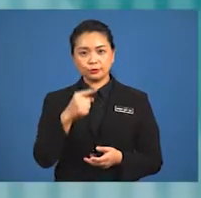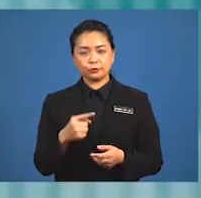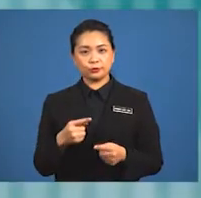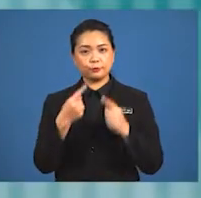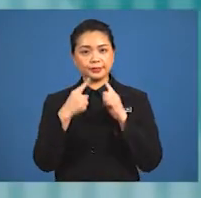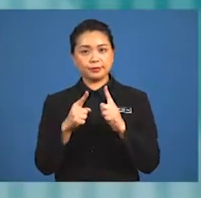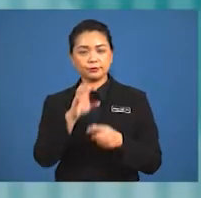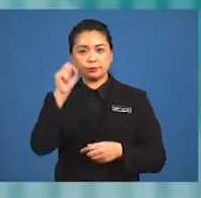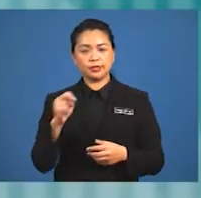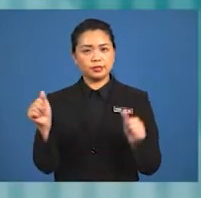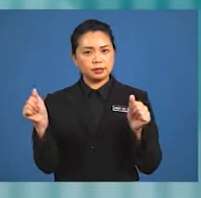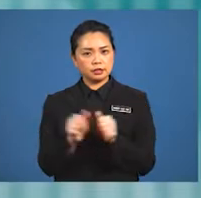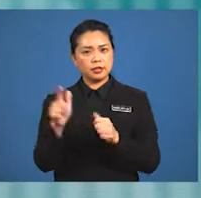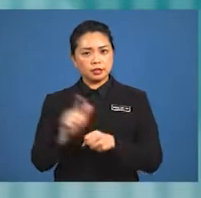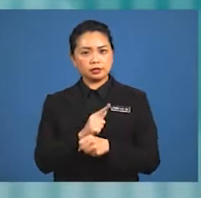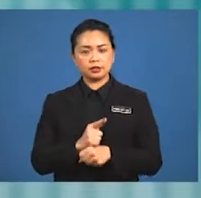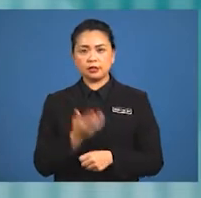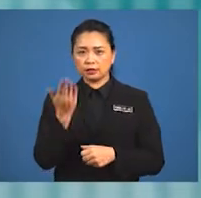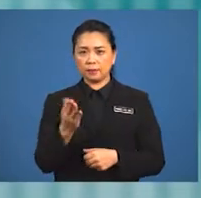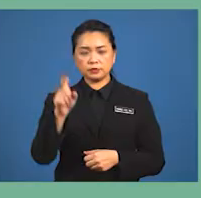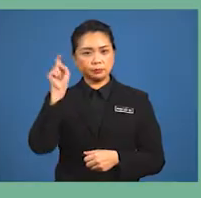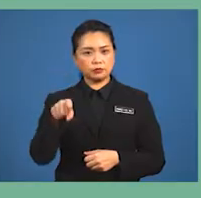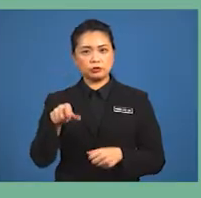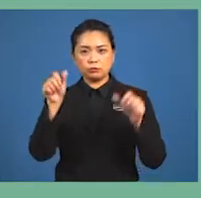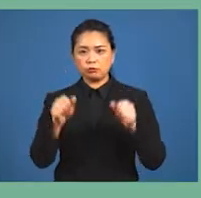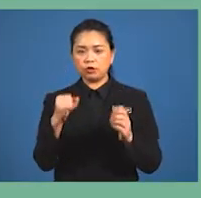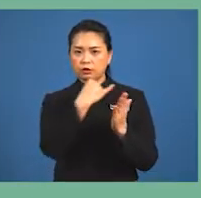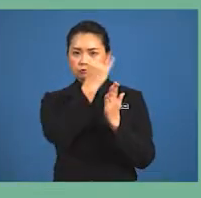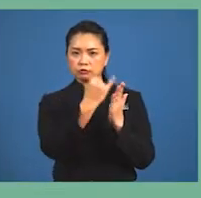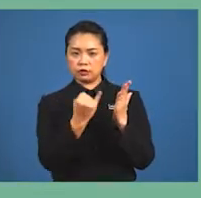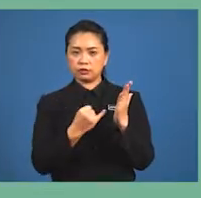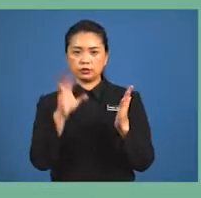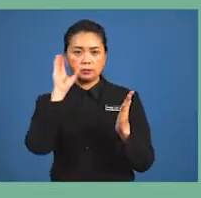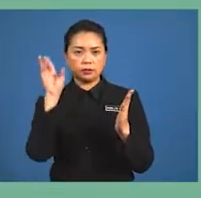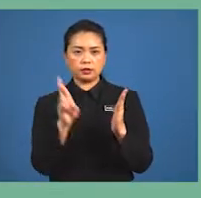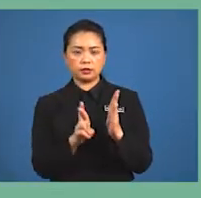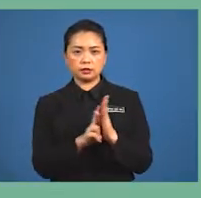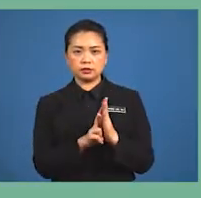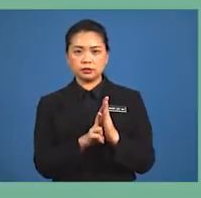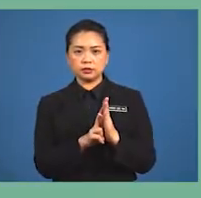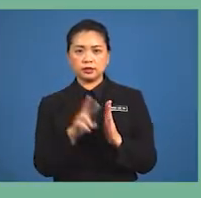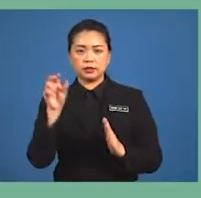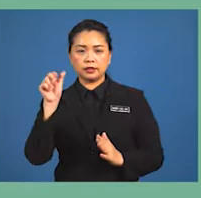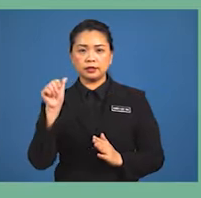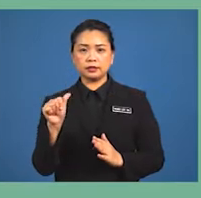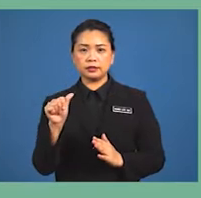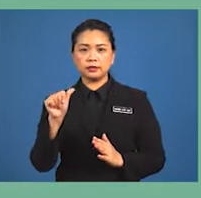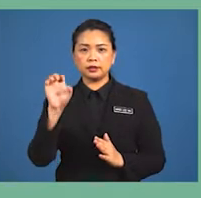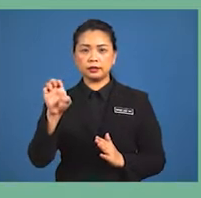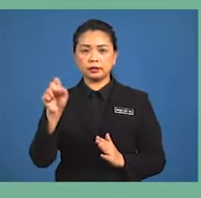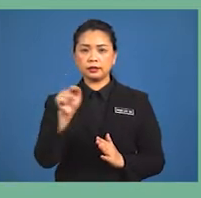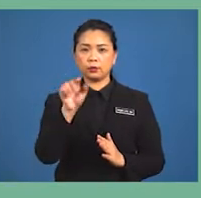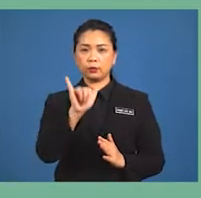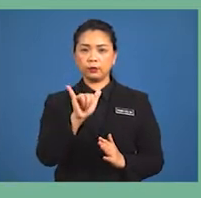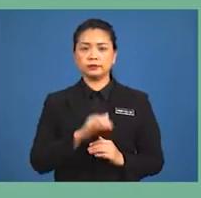Untuk menjawab soalan ini dengan lengkap, kamu sepatutnya boleh melakar Gambar Rajah Pendekatan Perbelanjaan Aggregate